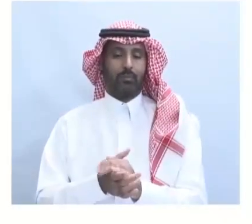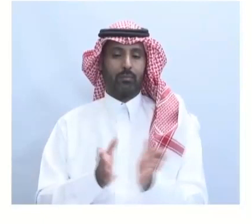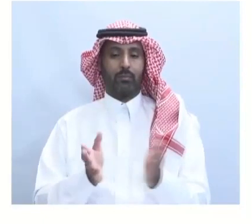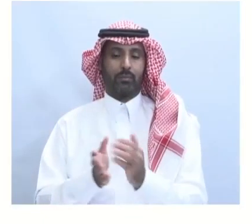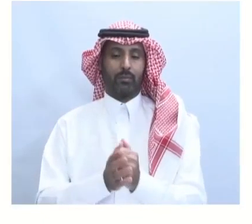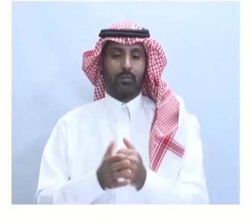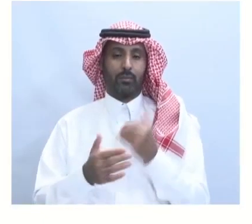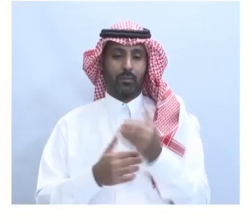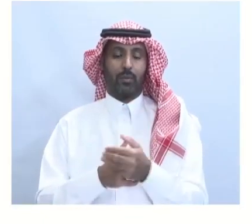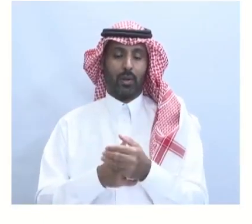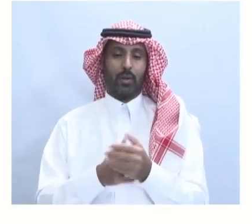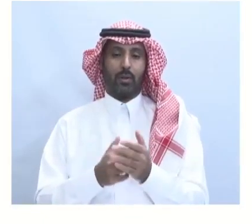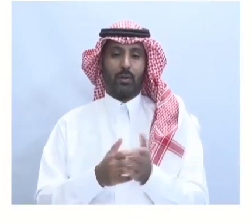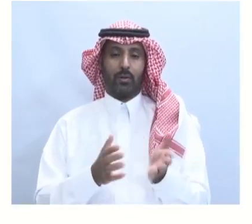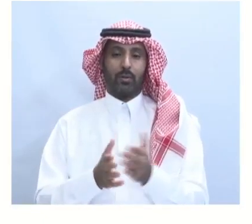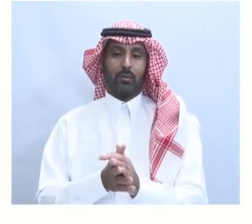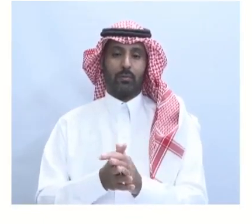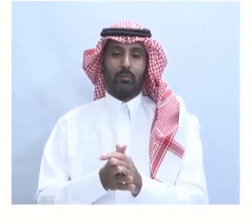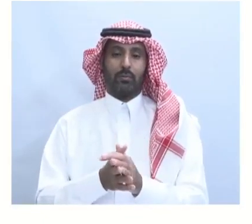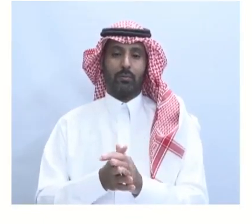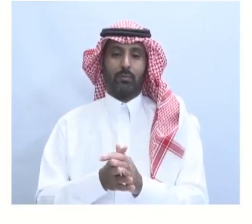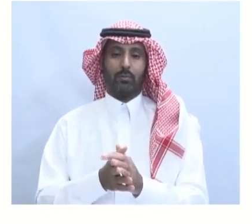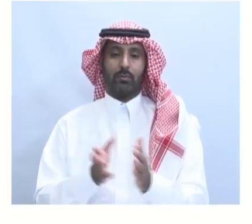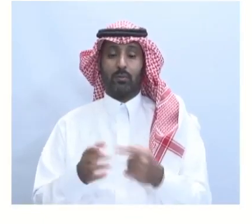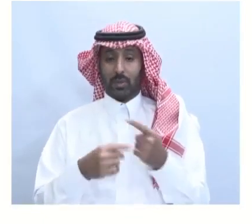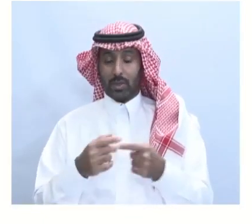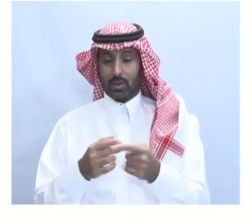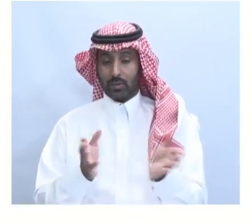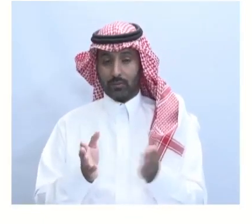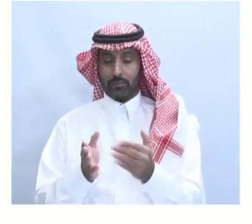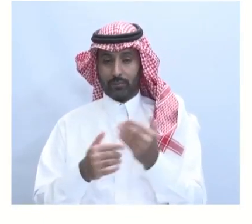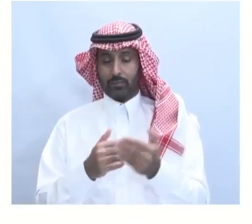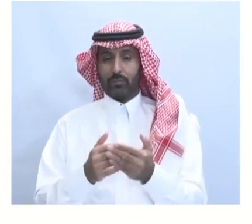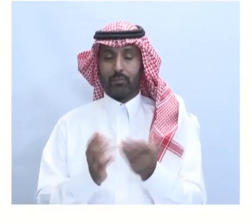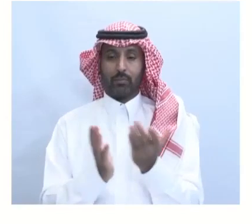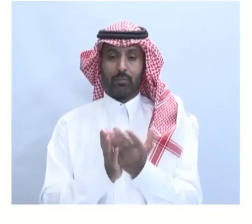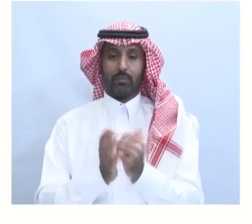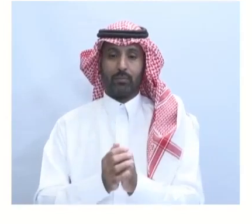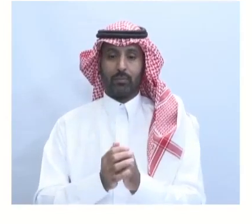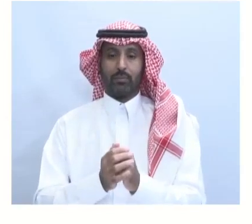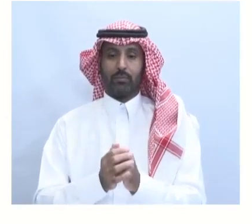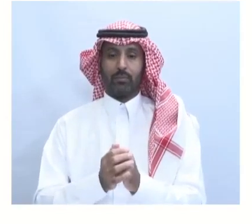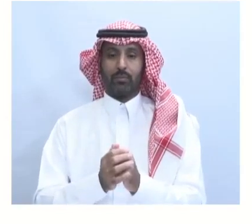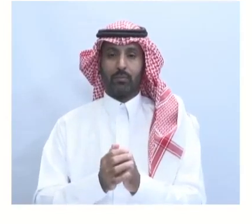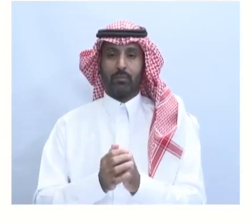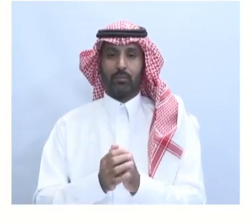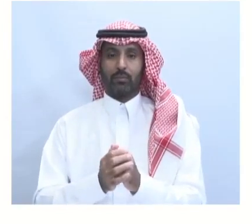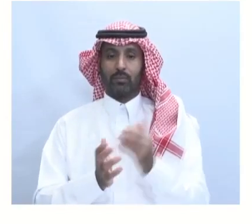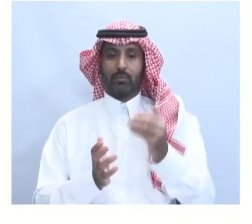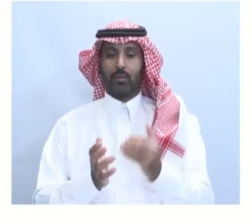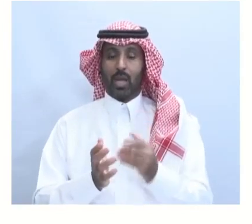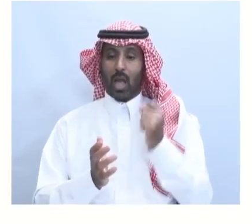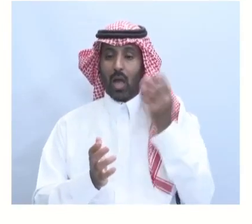للدخول الى جو هذا الدرس الممتع باذن الله تعالى من خلال هذا التمهيد فكونوا معي يا طلاب الطالبات